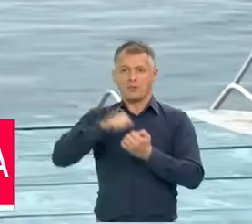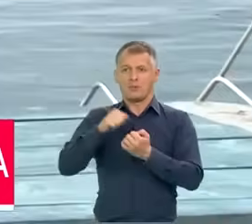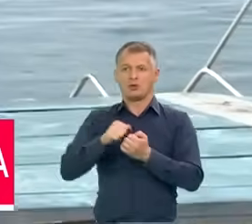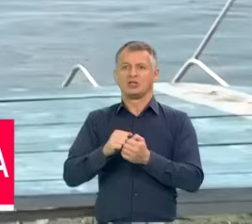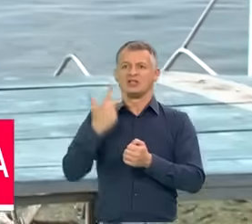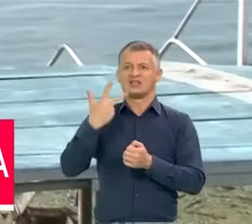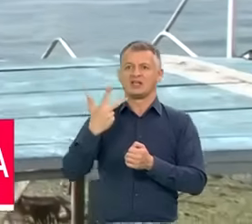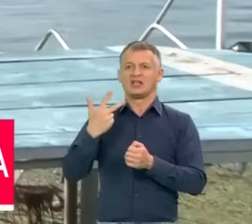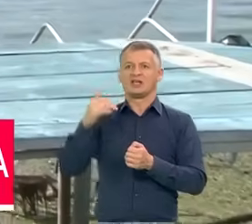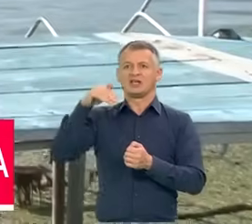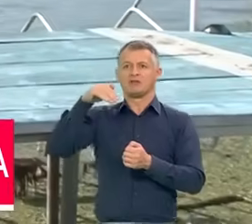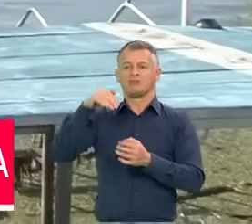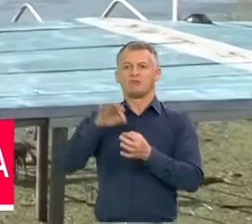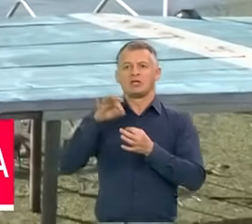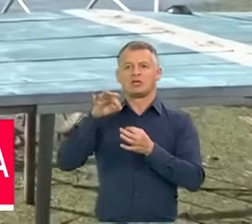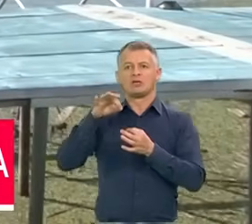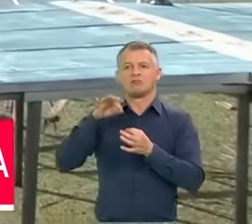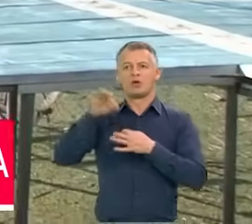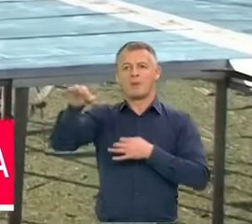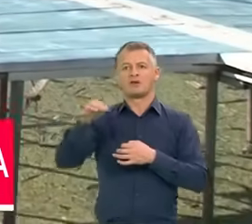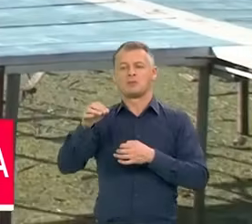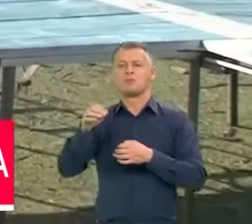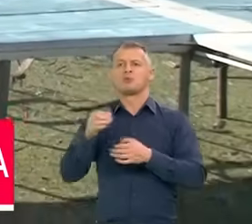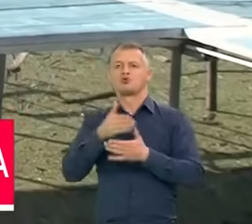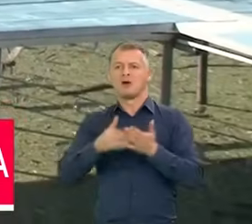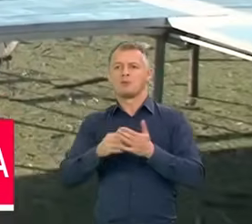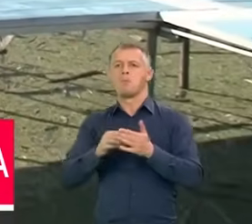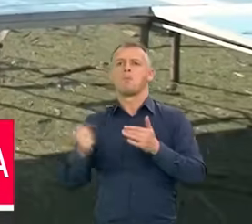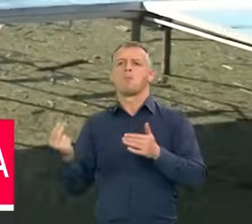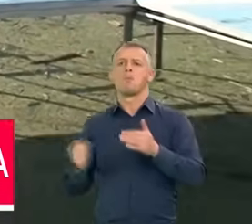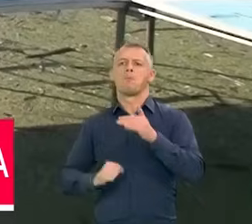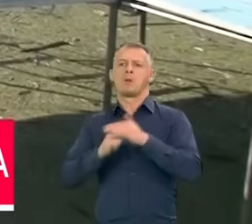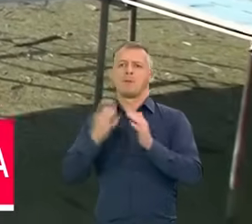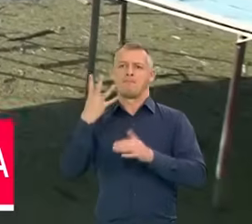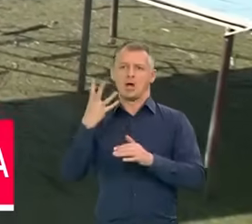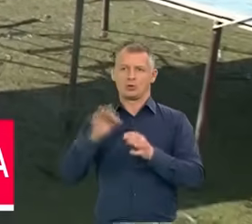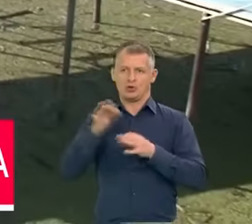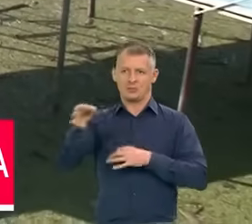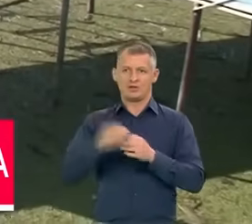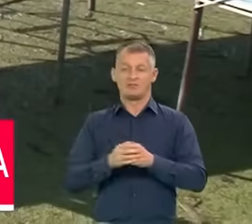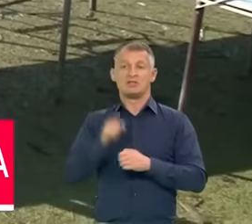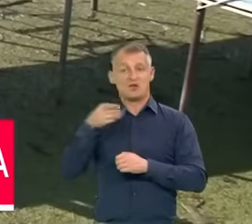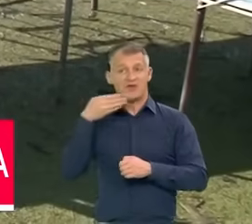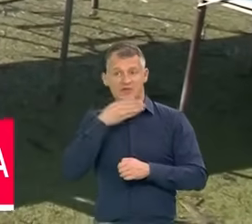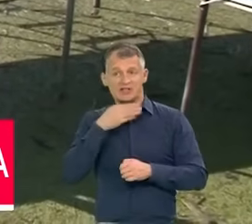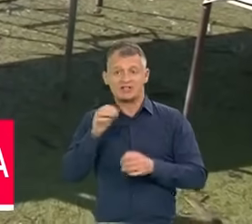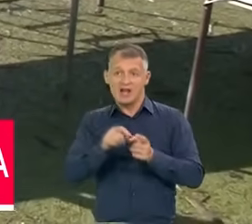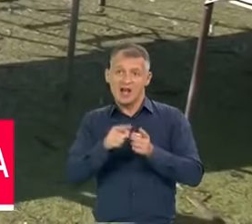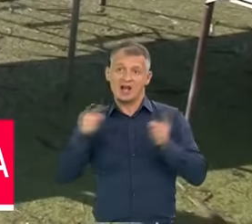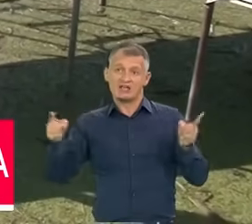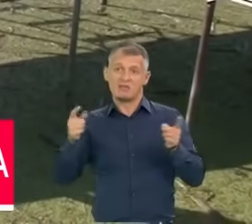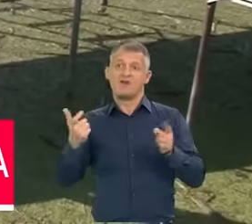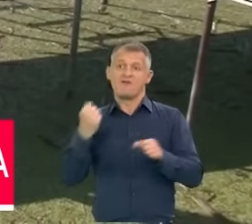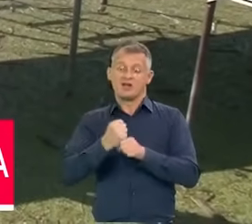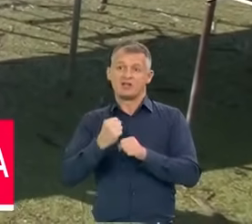3,5 4 cel mult acest lucru reprezintă un avantaj spun localnicii lățimea Dunării face ca nivelul apei să nu